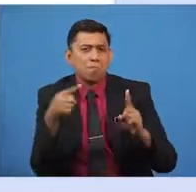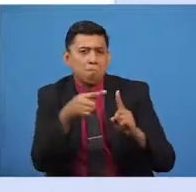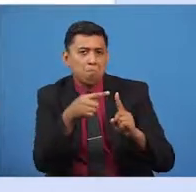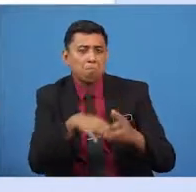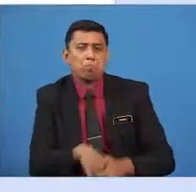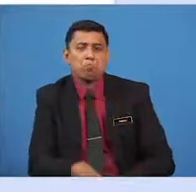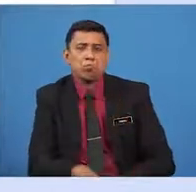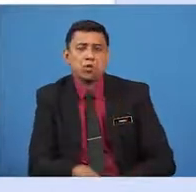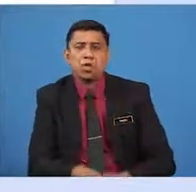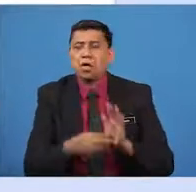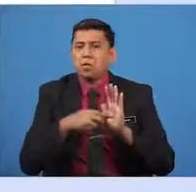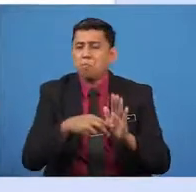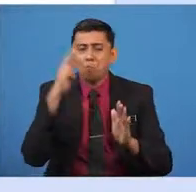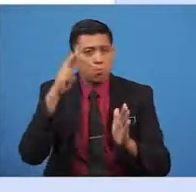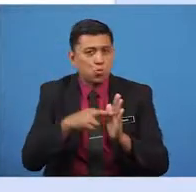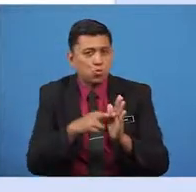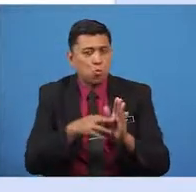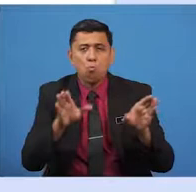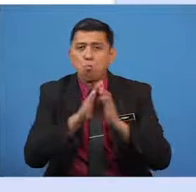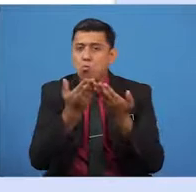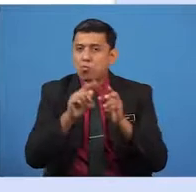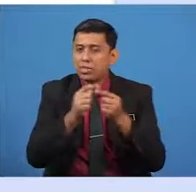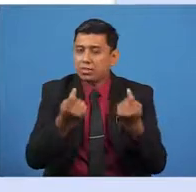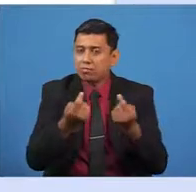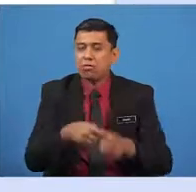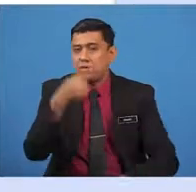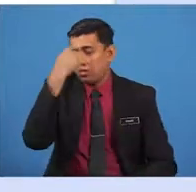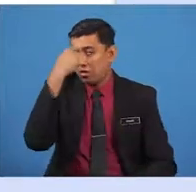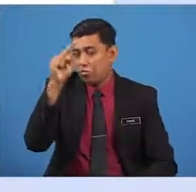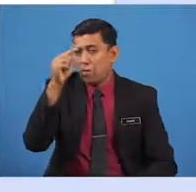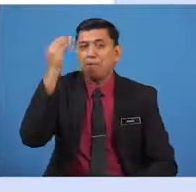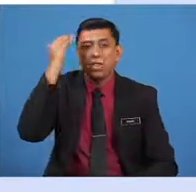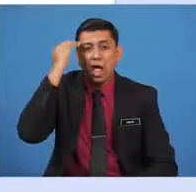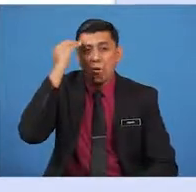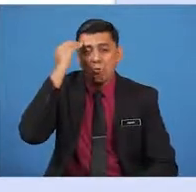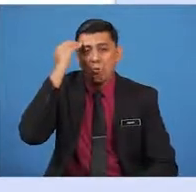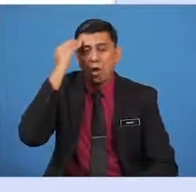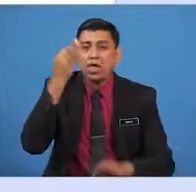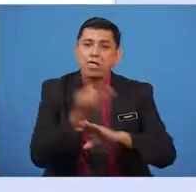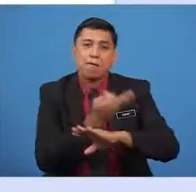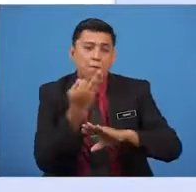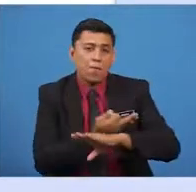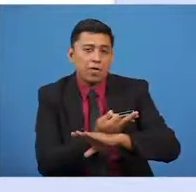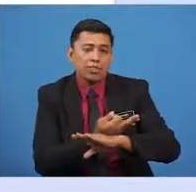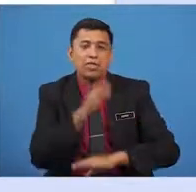Murid-murid boleh merujuk kepada buku teks untuk mengetahui fungsi